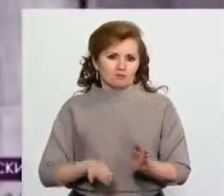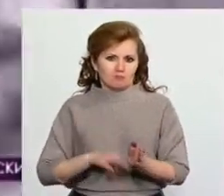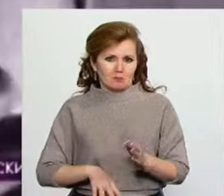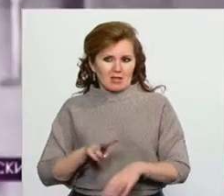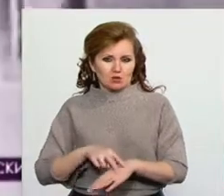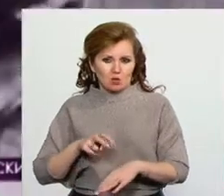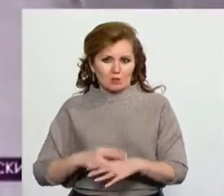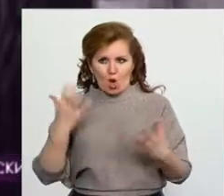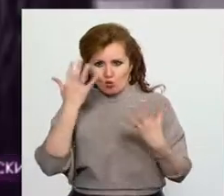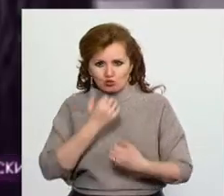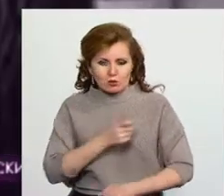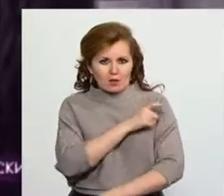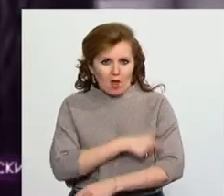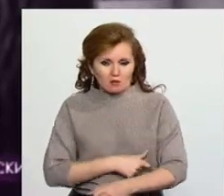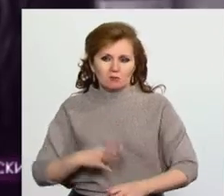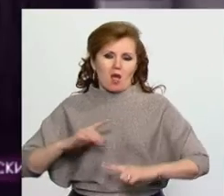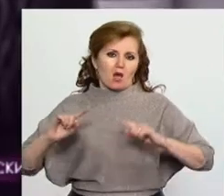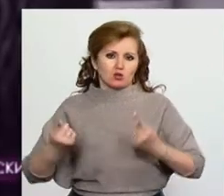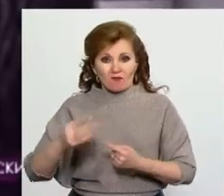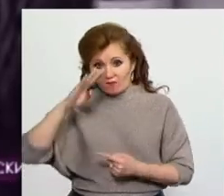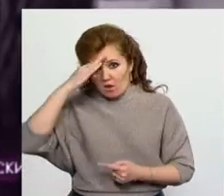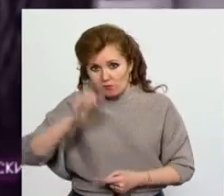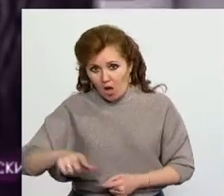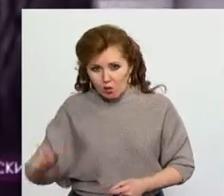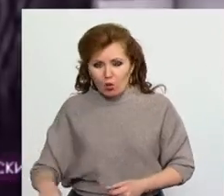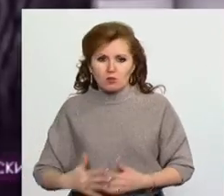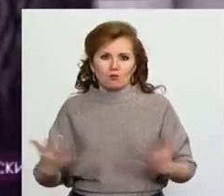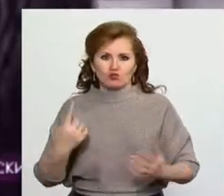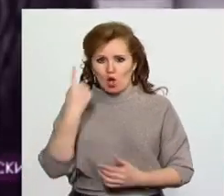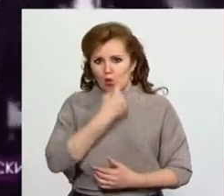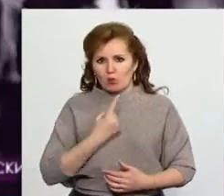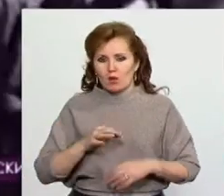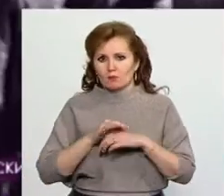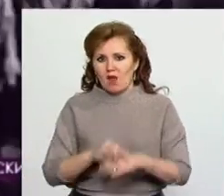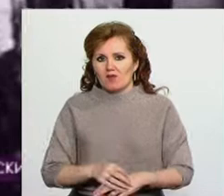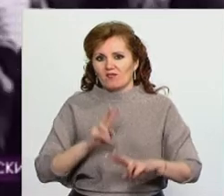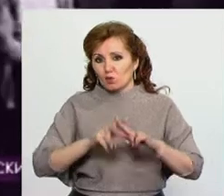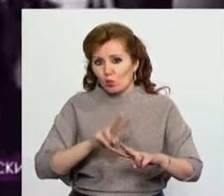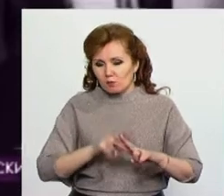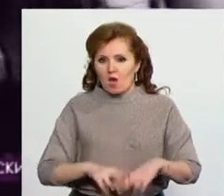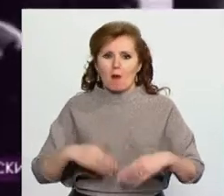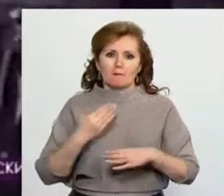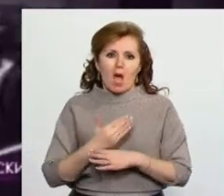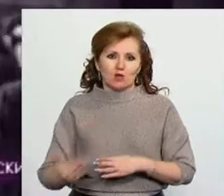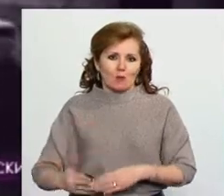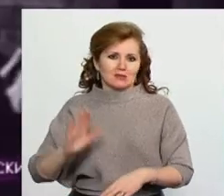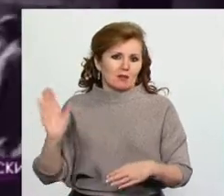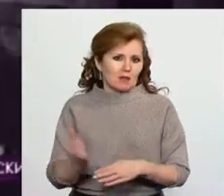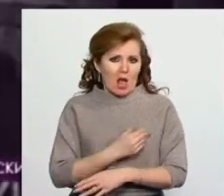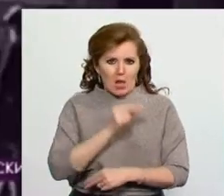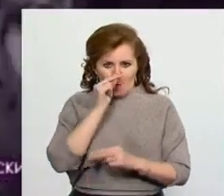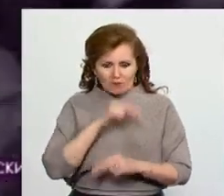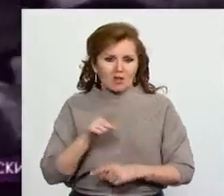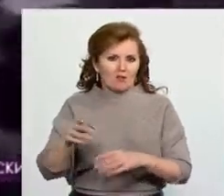был арестован как враг народа, больше года провел в сарапульской тюрьме, но потом с него сняли все обвинения и оправдали.